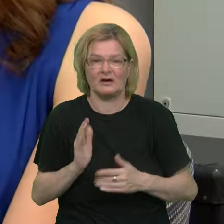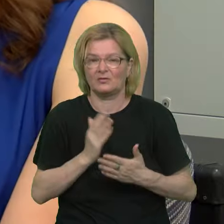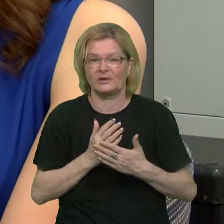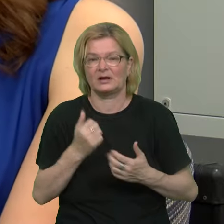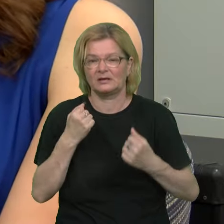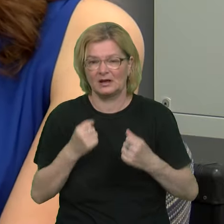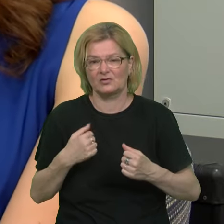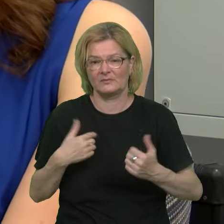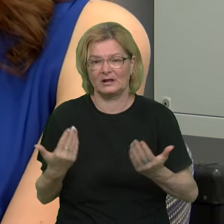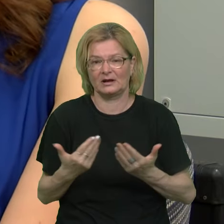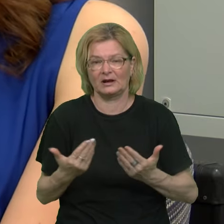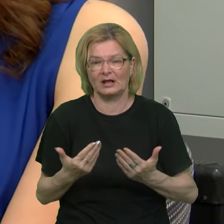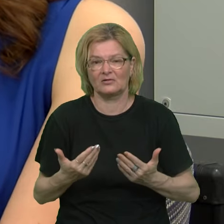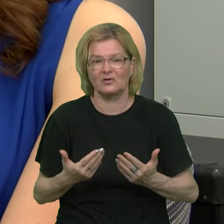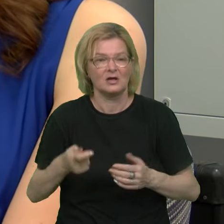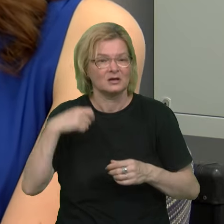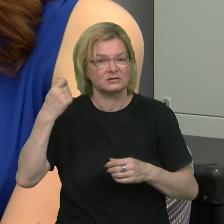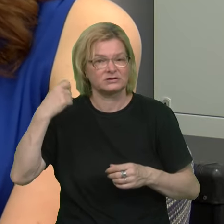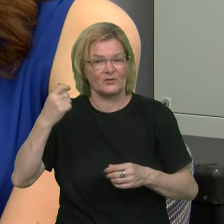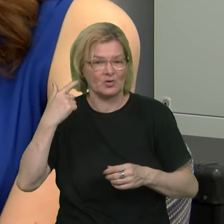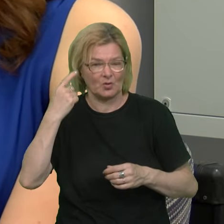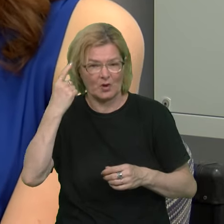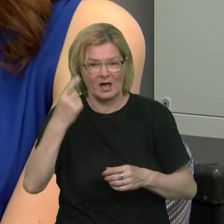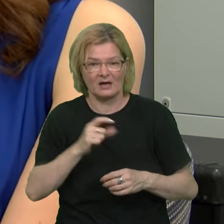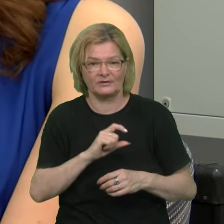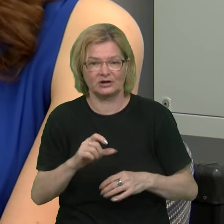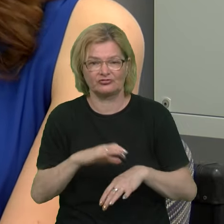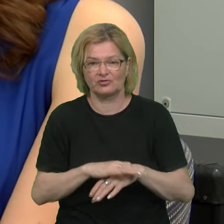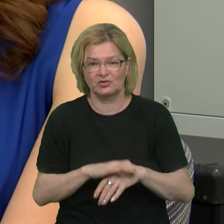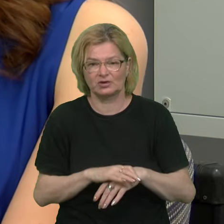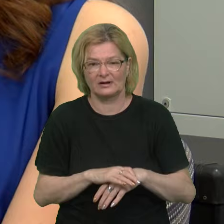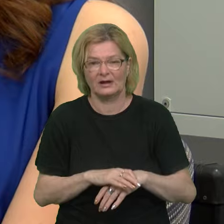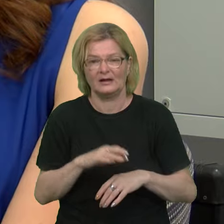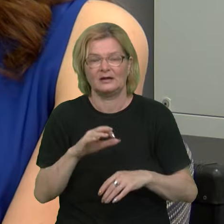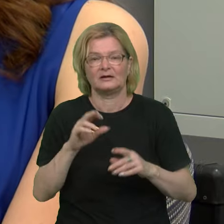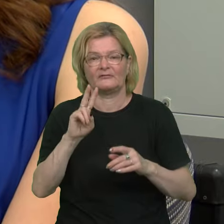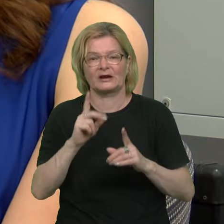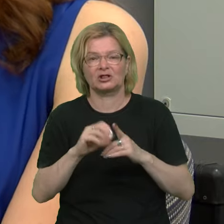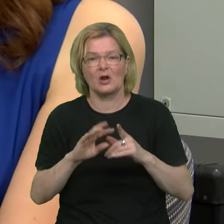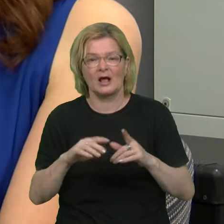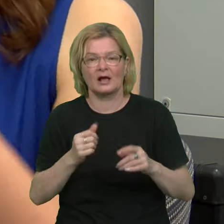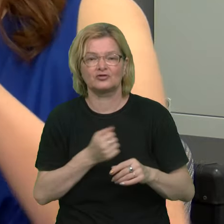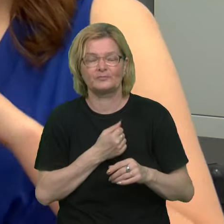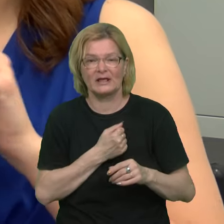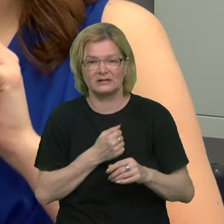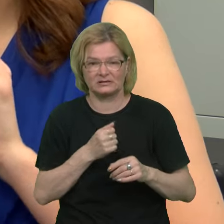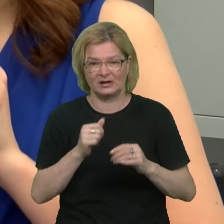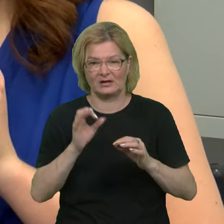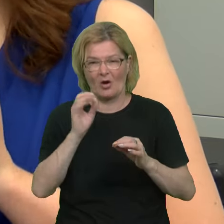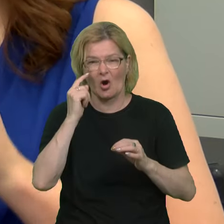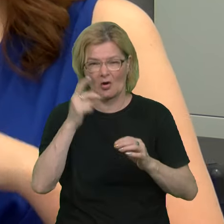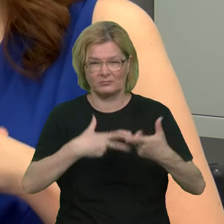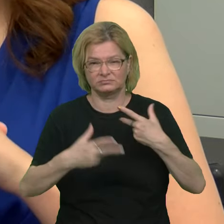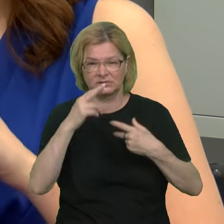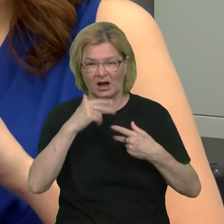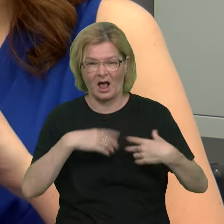takva uvijek, a i jako mi nekako odzvonjavaju u glavi riječi od doktora Eduarda Vrdoljaka, šefa splitske